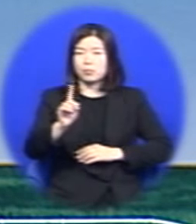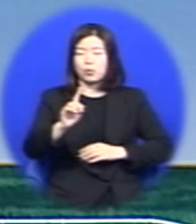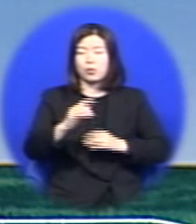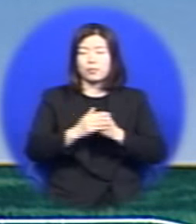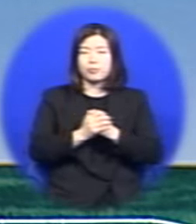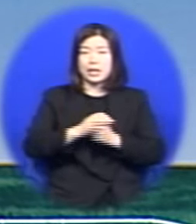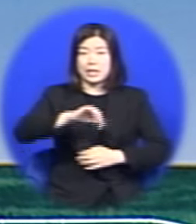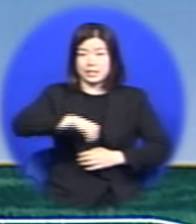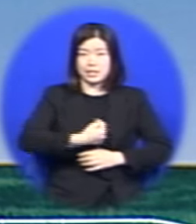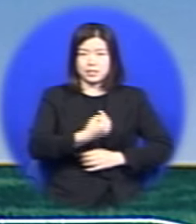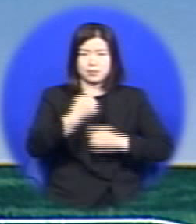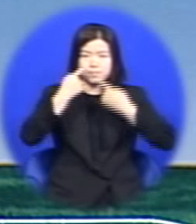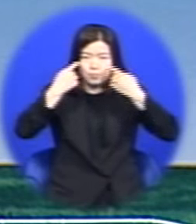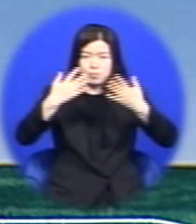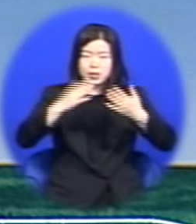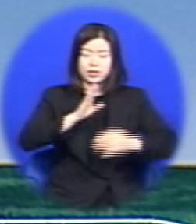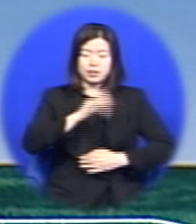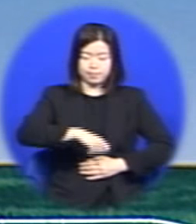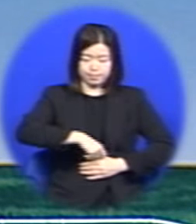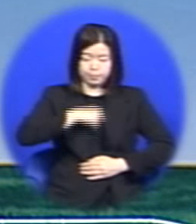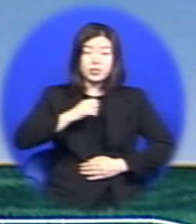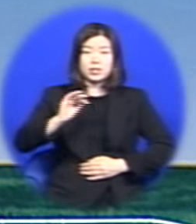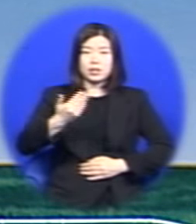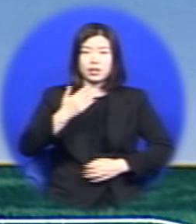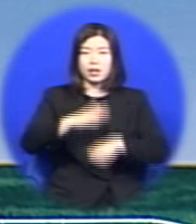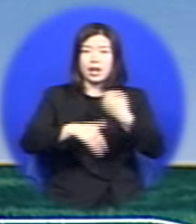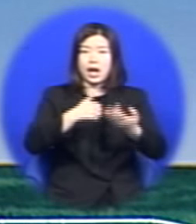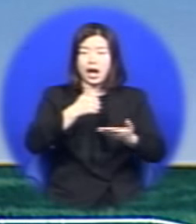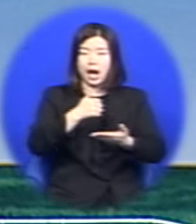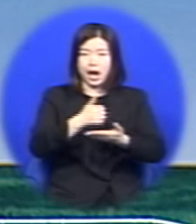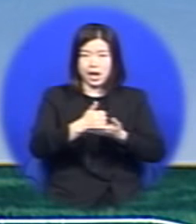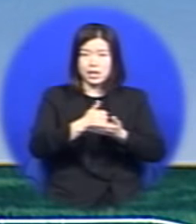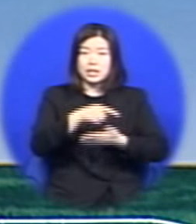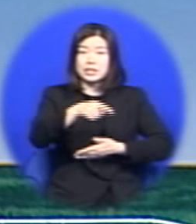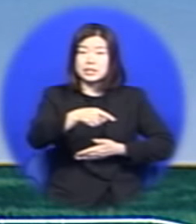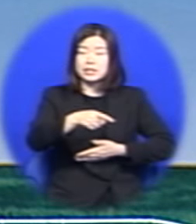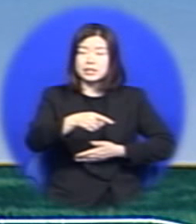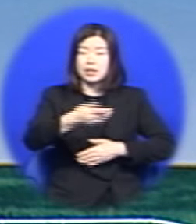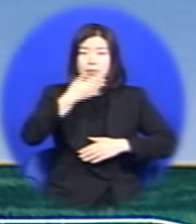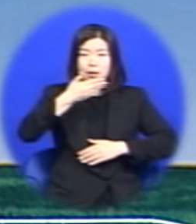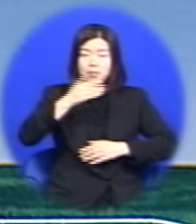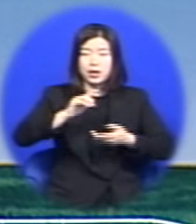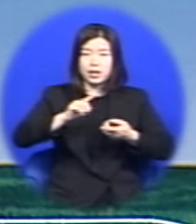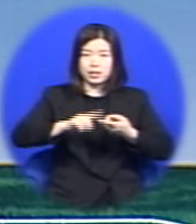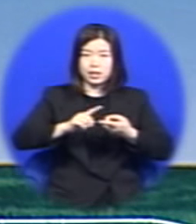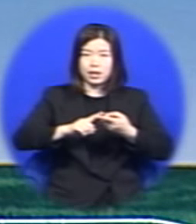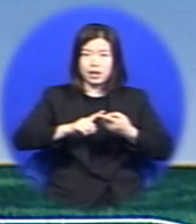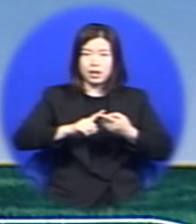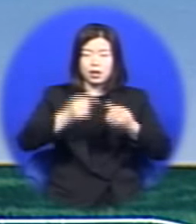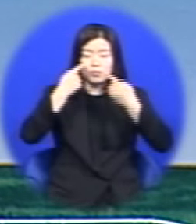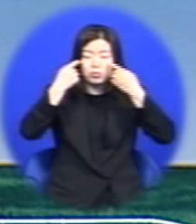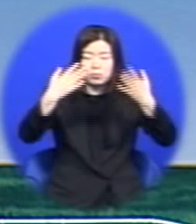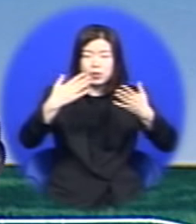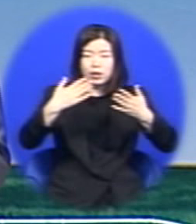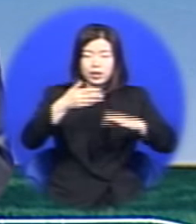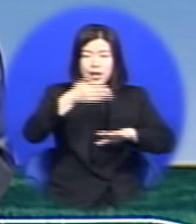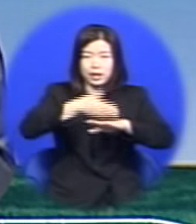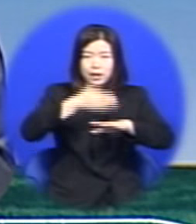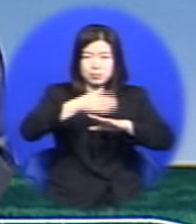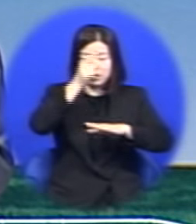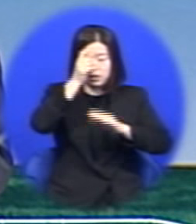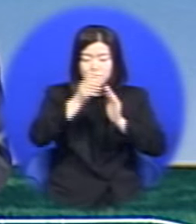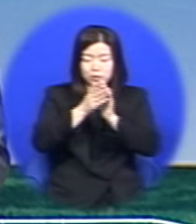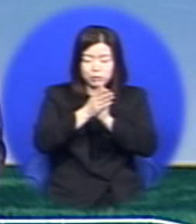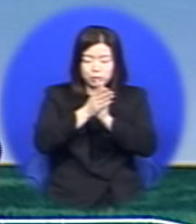아주 분명하고 진실되게 하나님께 그 식사에 대한 감사를 분명하게 기도로 하고 식사를 하셔야